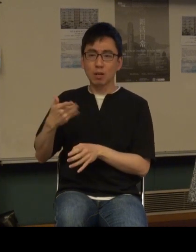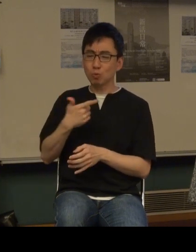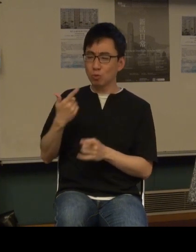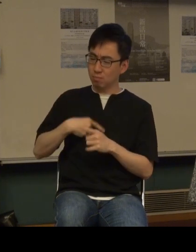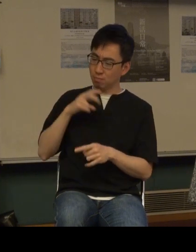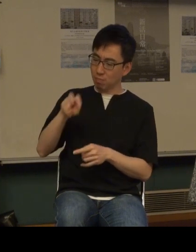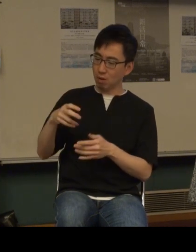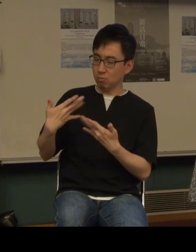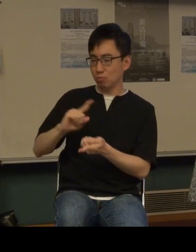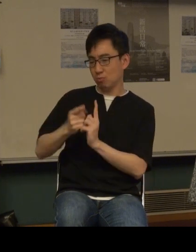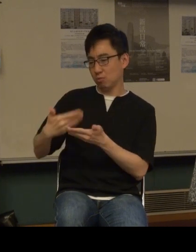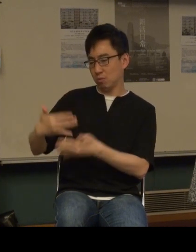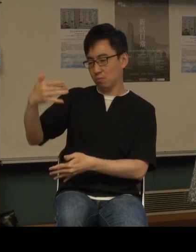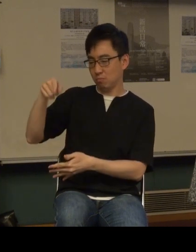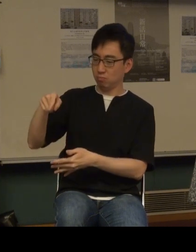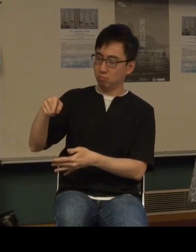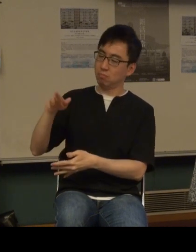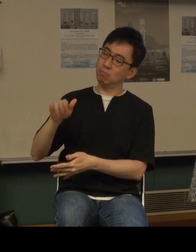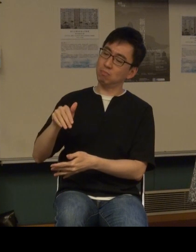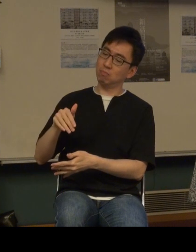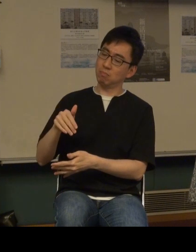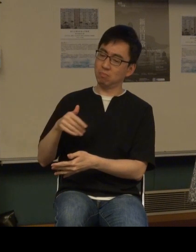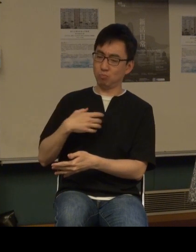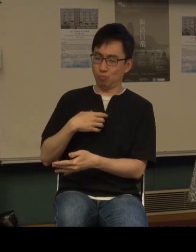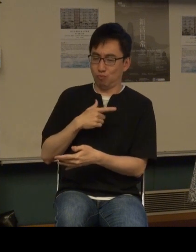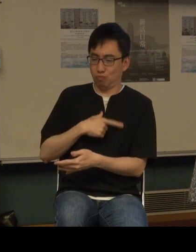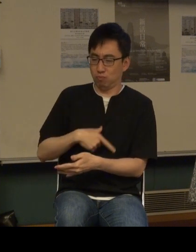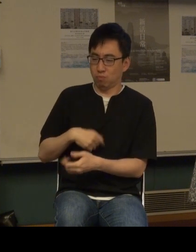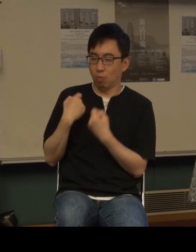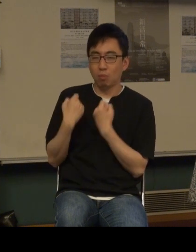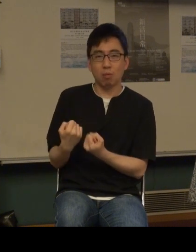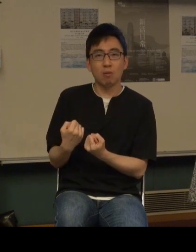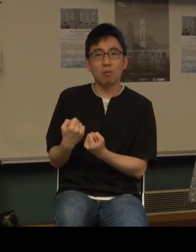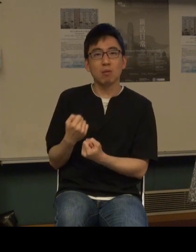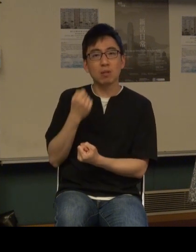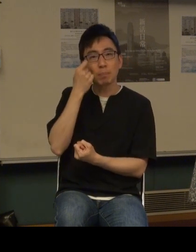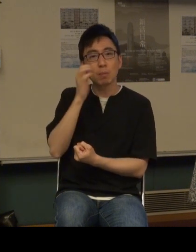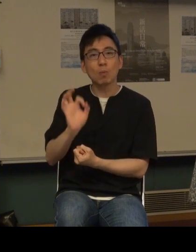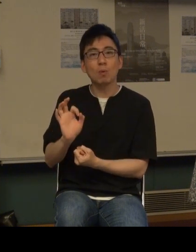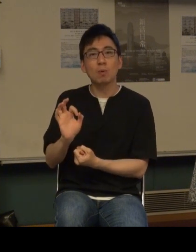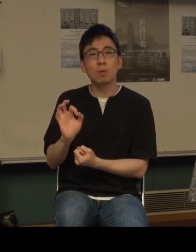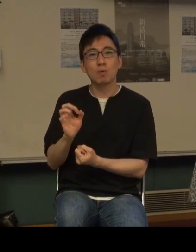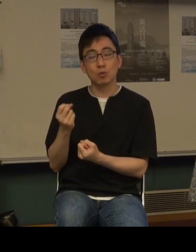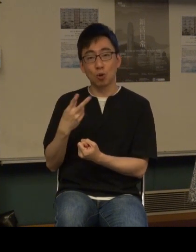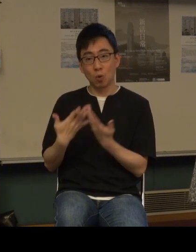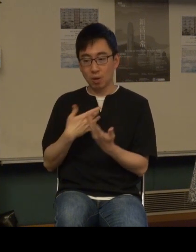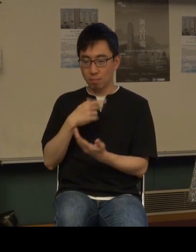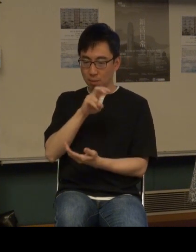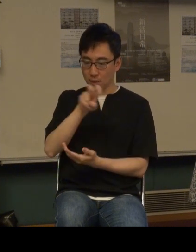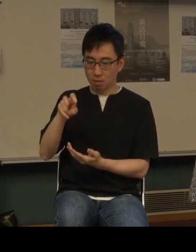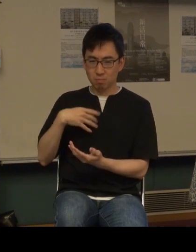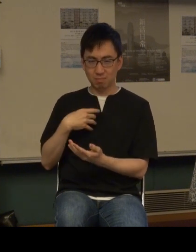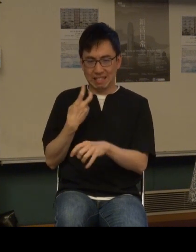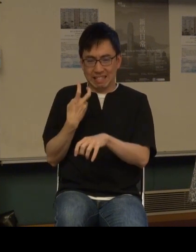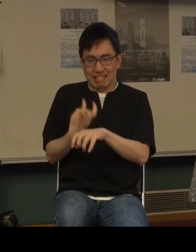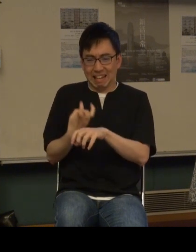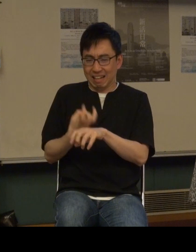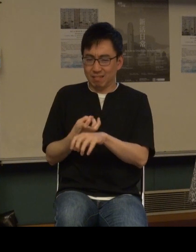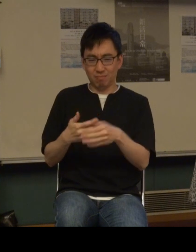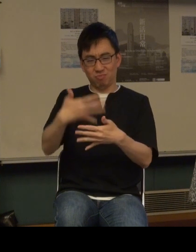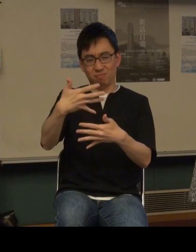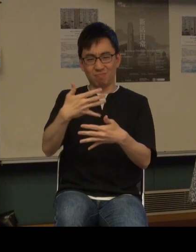候咧就會覺得佢哋好似好平平無奇，甚至咧好多人都會覺得。佢只不過係一啲石屎樓，佢